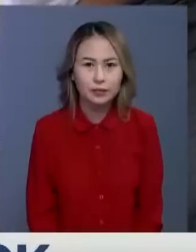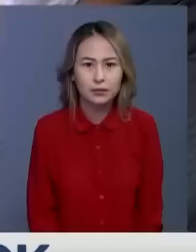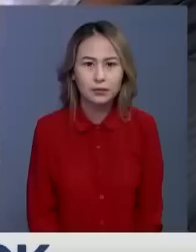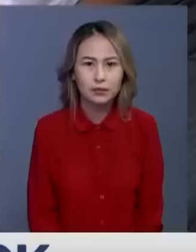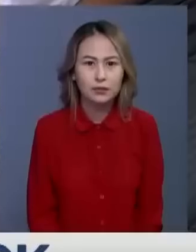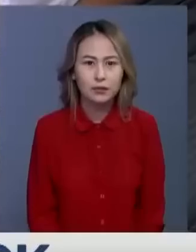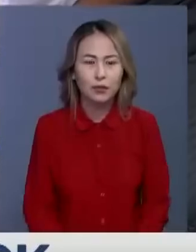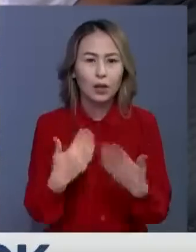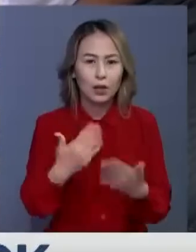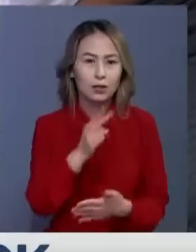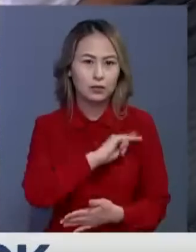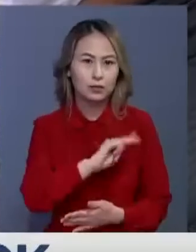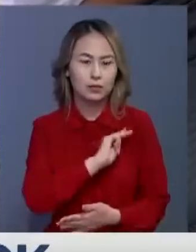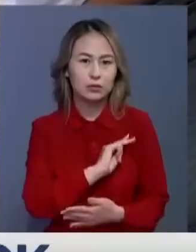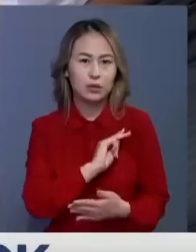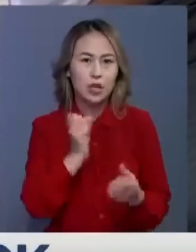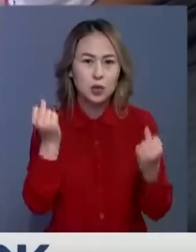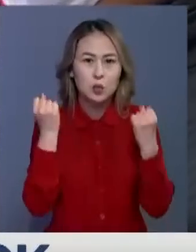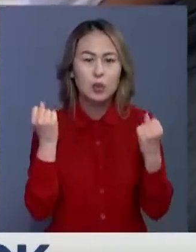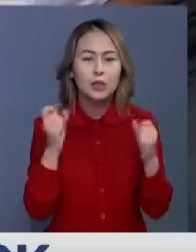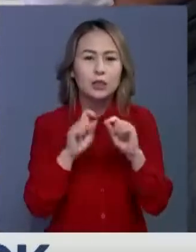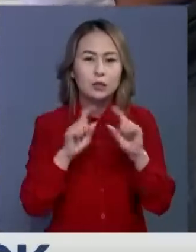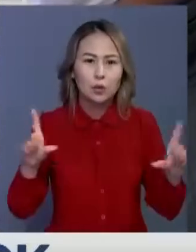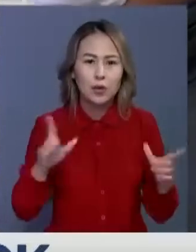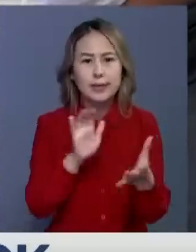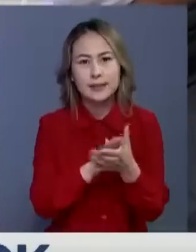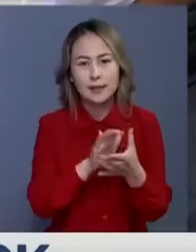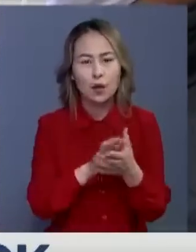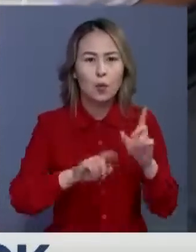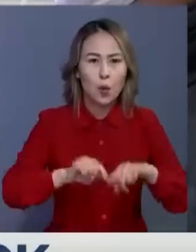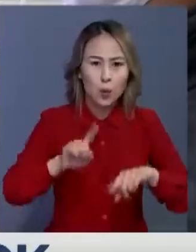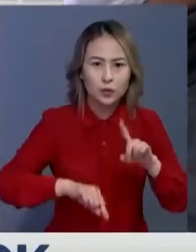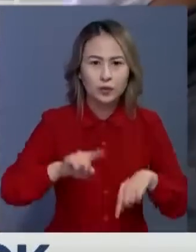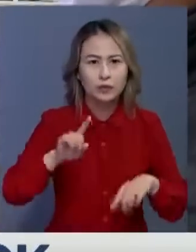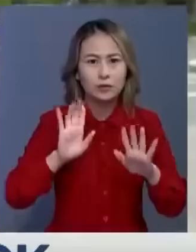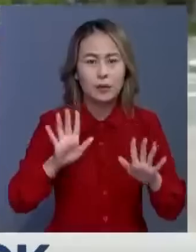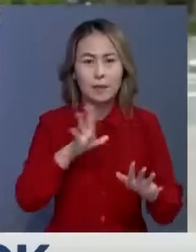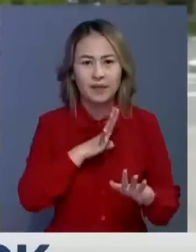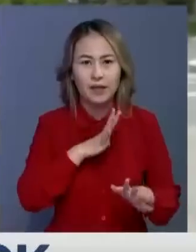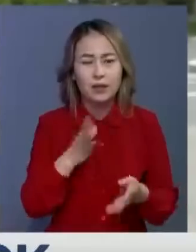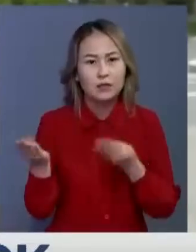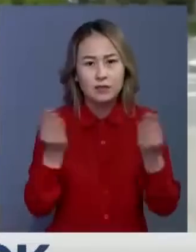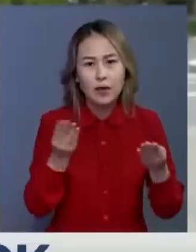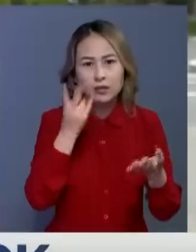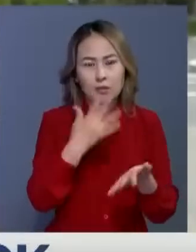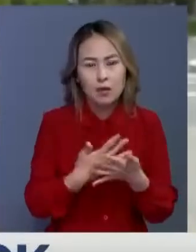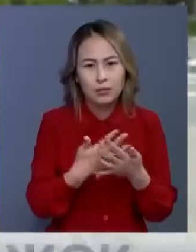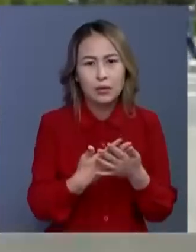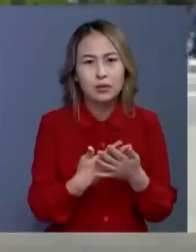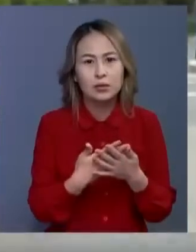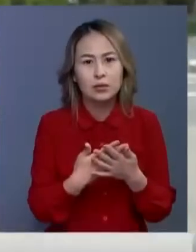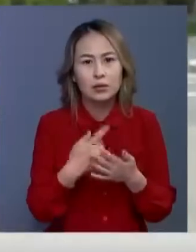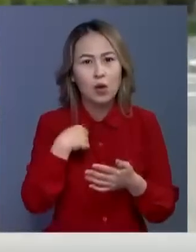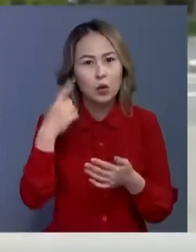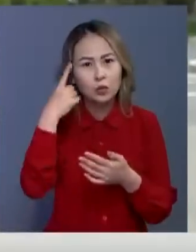Осы жұмысқа спорт мектептеріне өздерінің таныстарын, туыстарын сондай ұсыныстар болып жатыр. Балап, соны кішкене енді